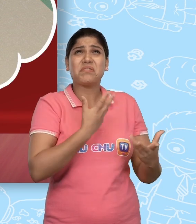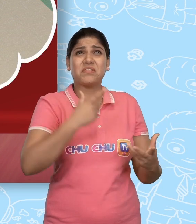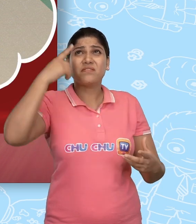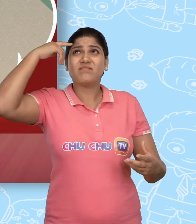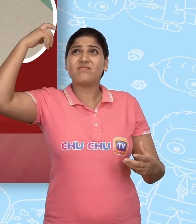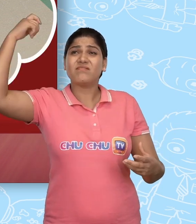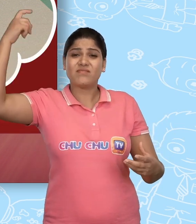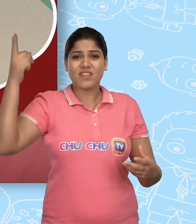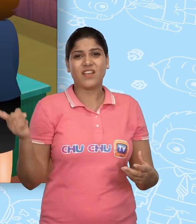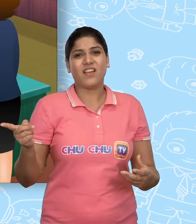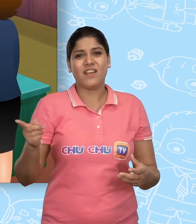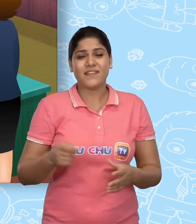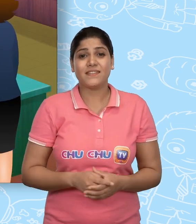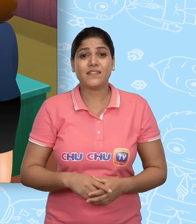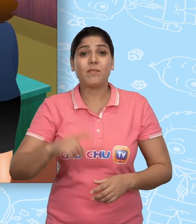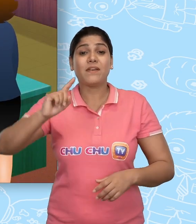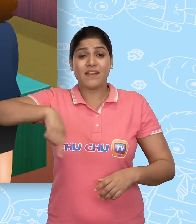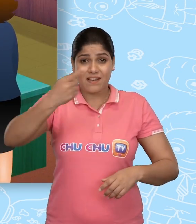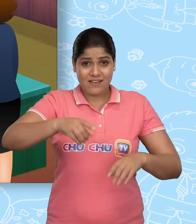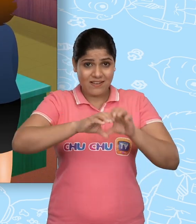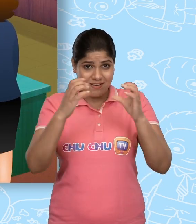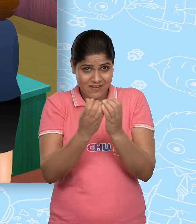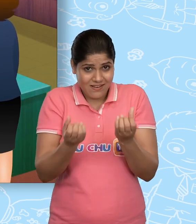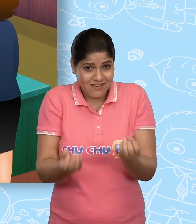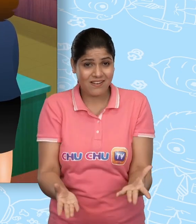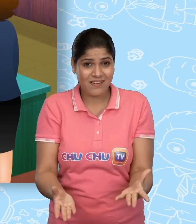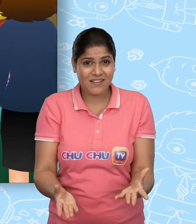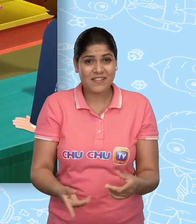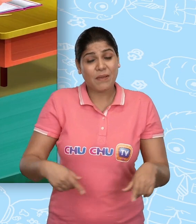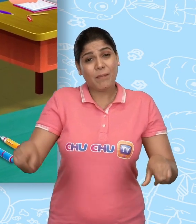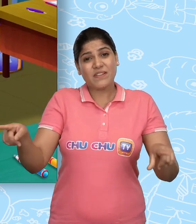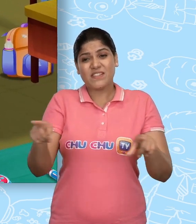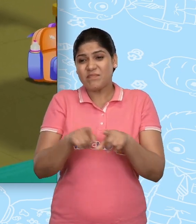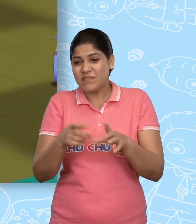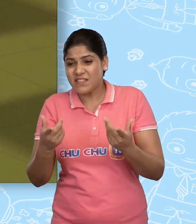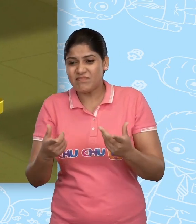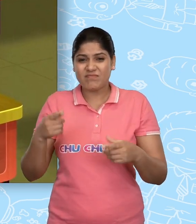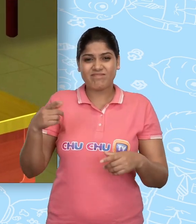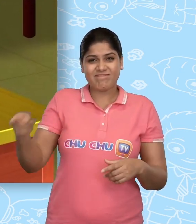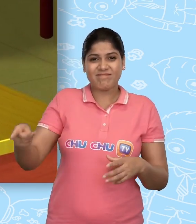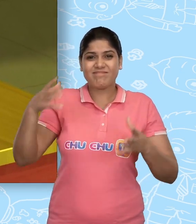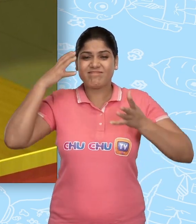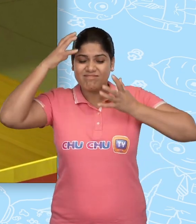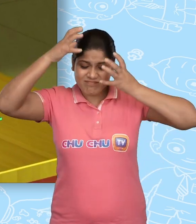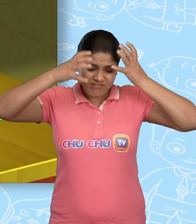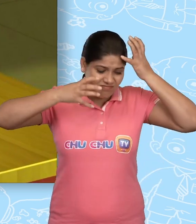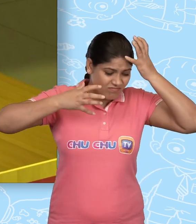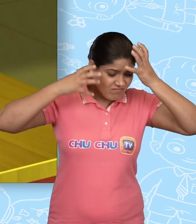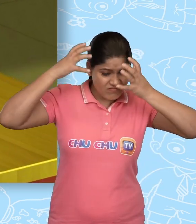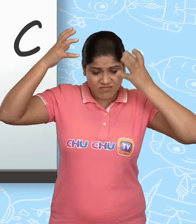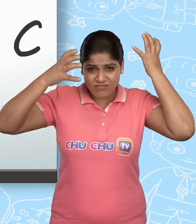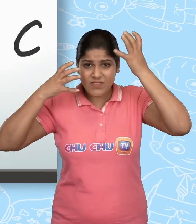मुझे चोट लग गई। जब अगली क्लास शुरू हुई उस वक्त भी चाचा बहुत परेशान था।